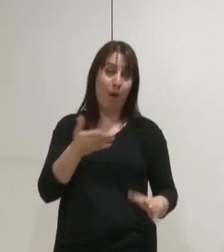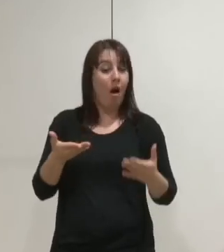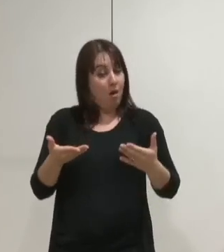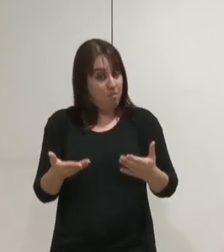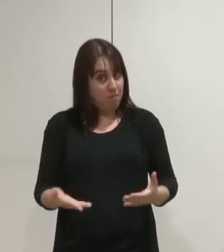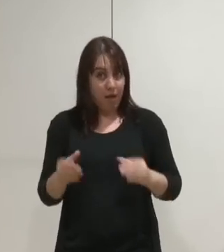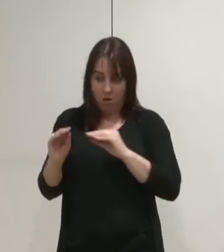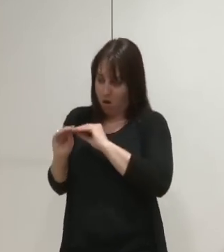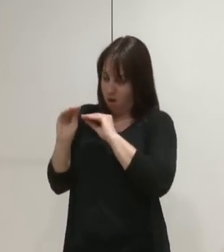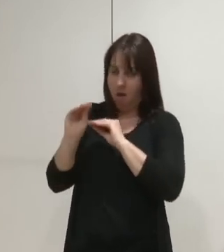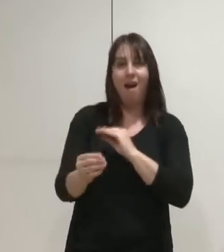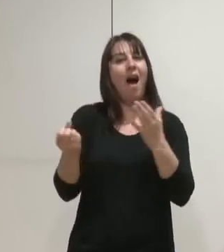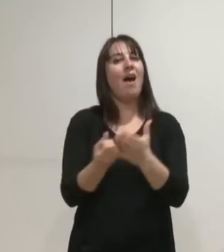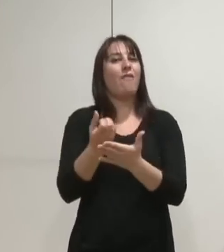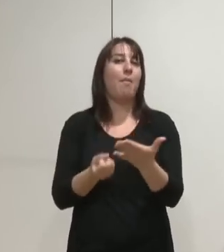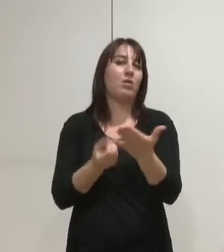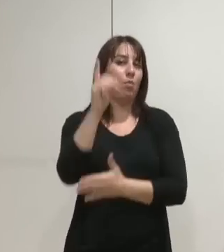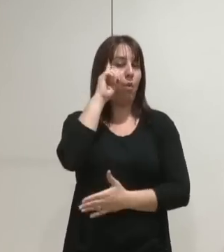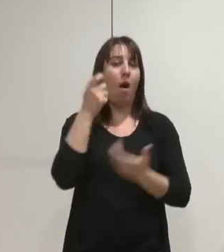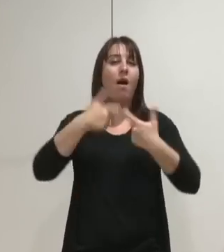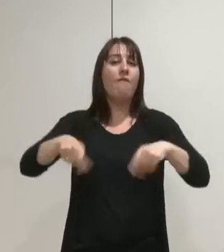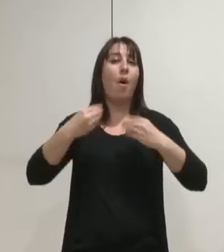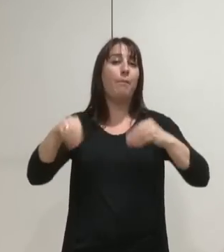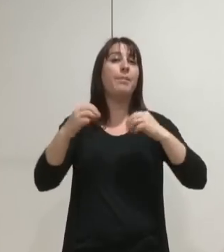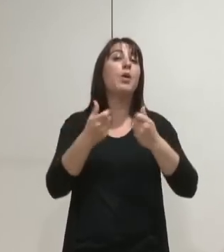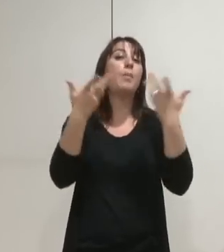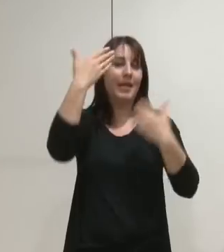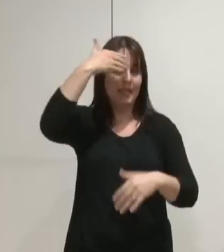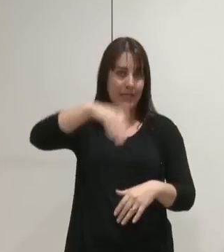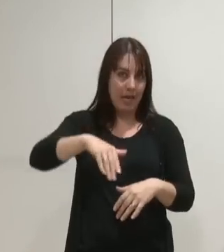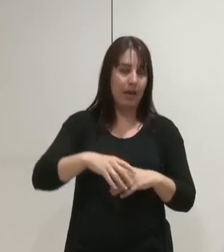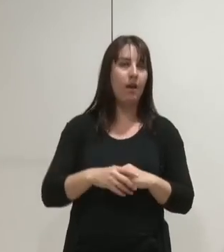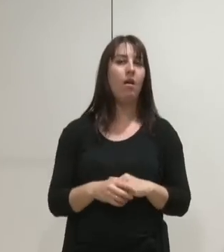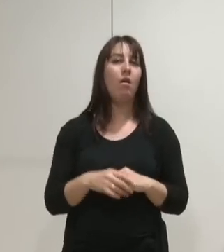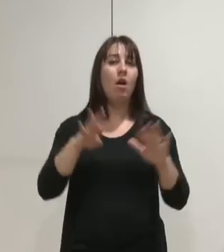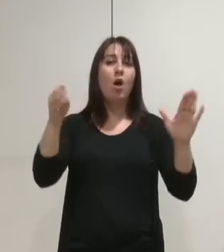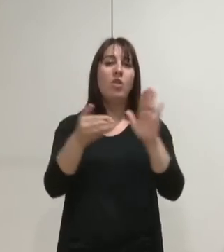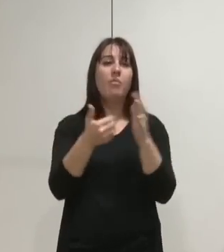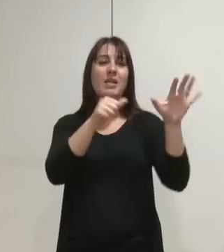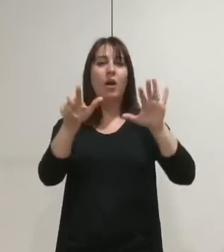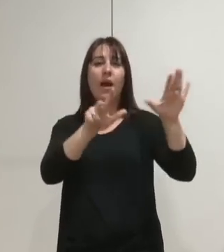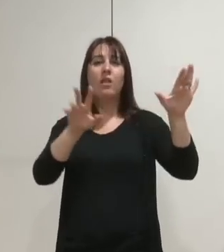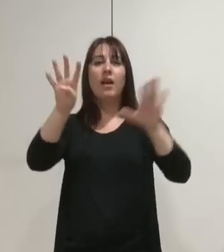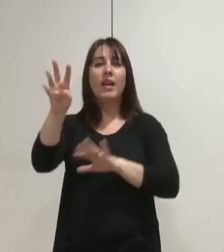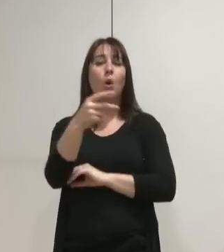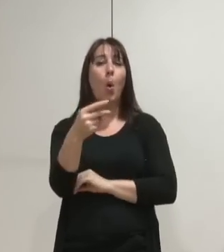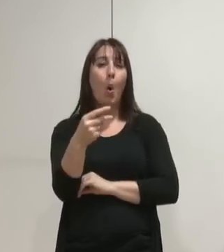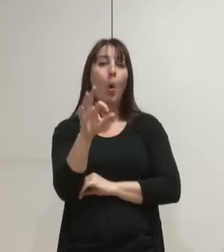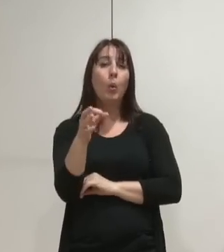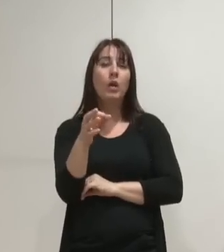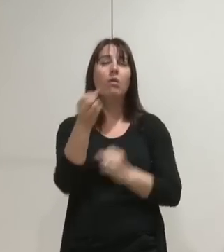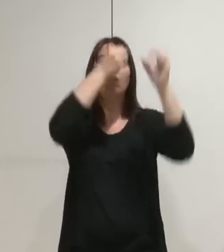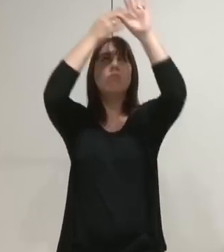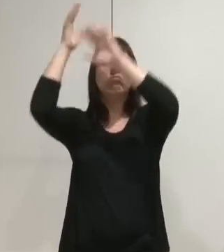donnez l'information puisque vous avez le nombre d'entrées entre nous soit dit 9684 € quand on connaît le